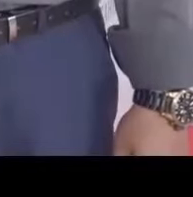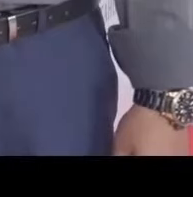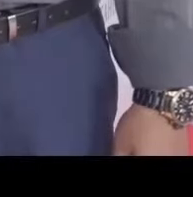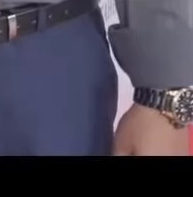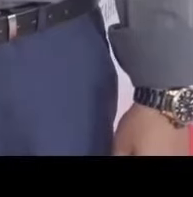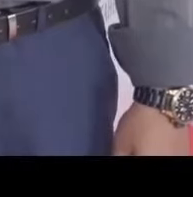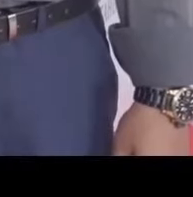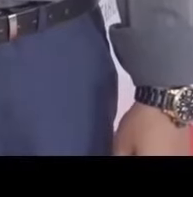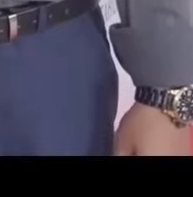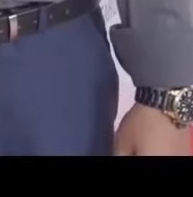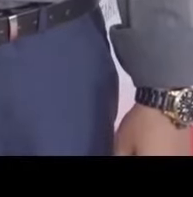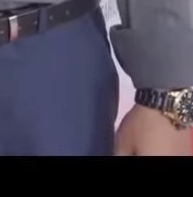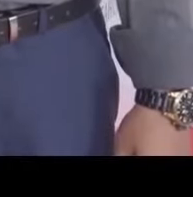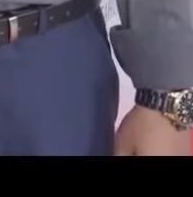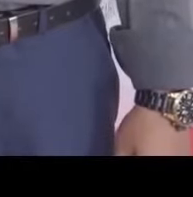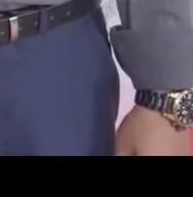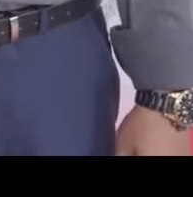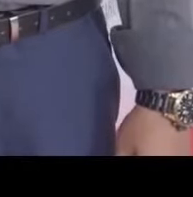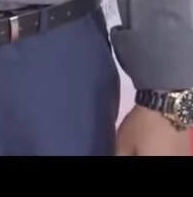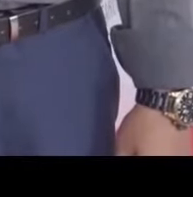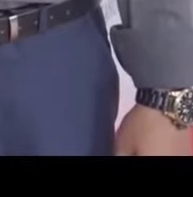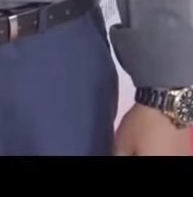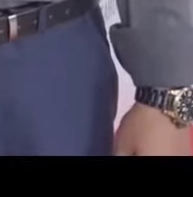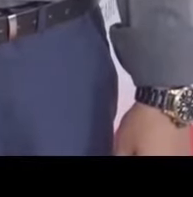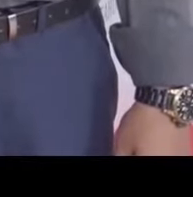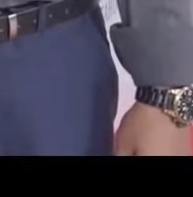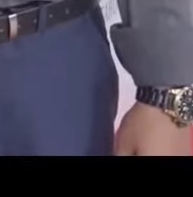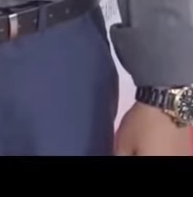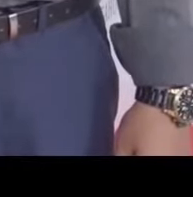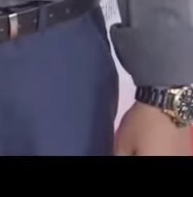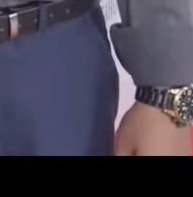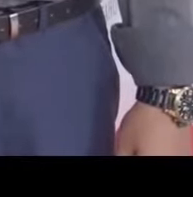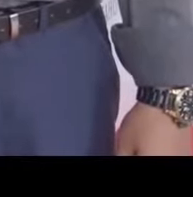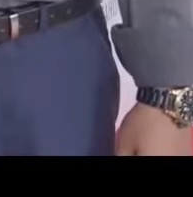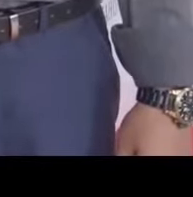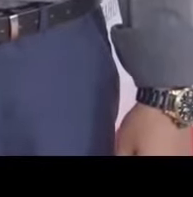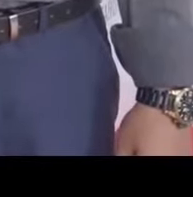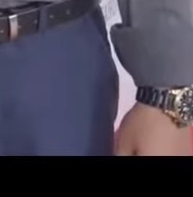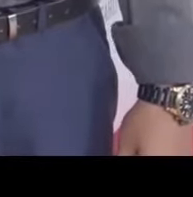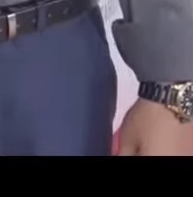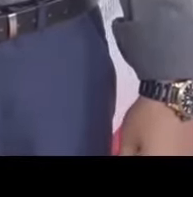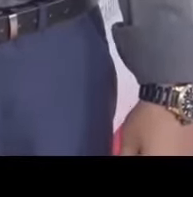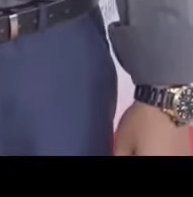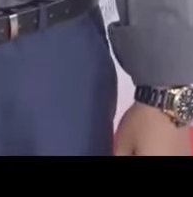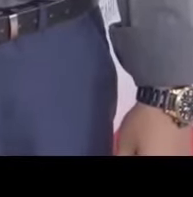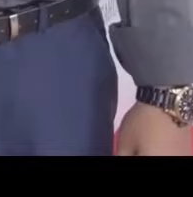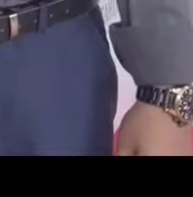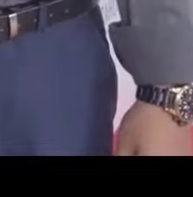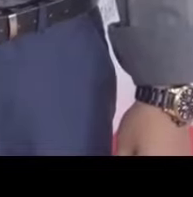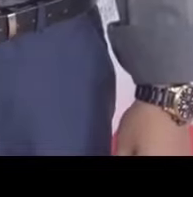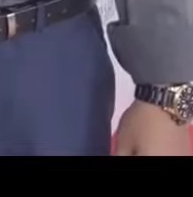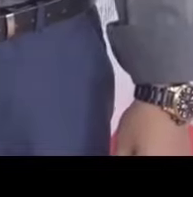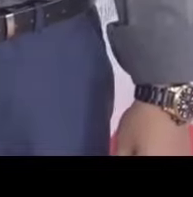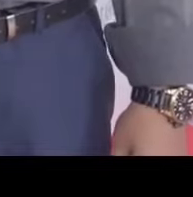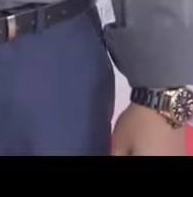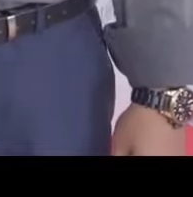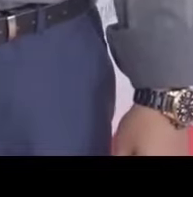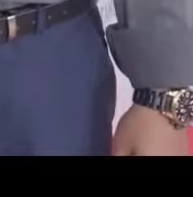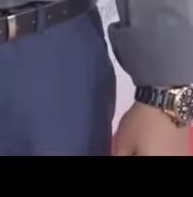TPS, pilih pemimpin yang bisa membawa perubahan. Pilkada Serentak 2024, saatnya kita